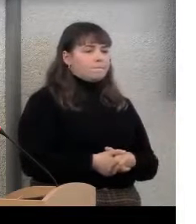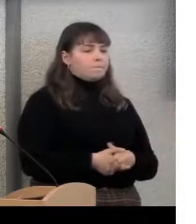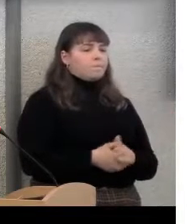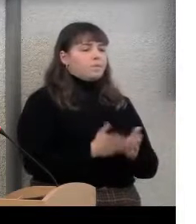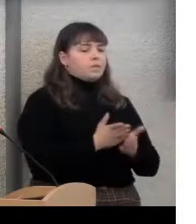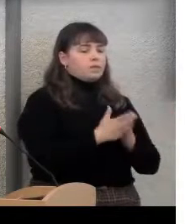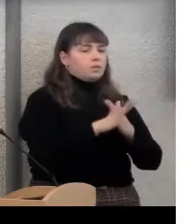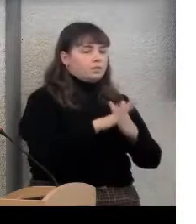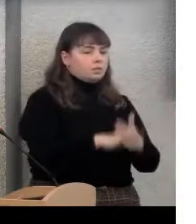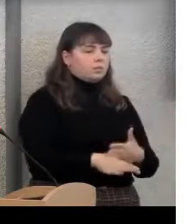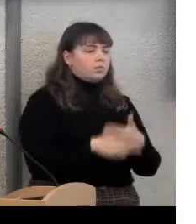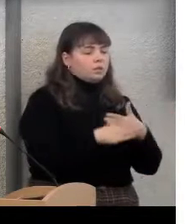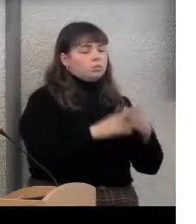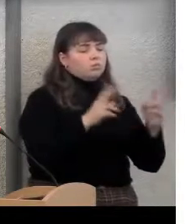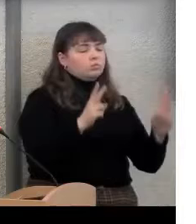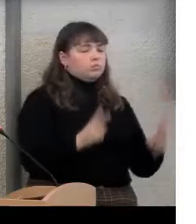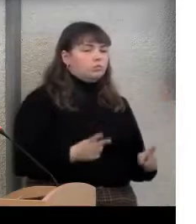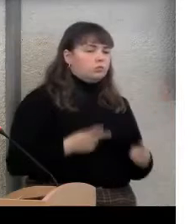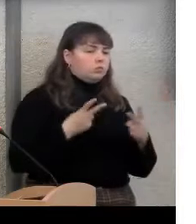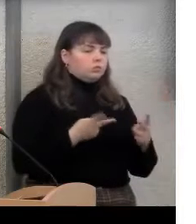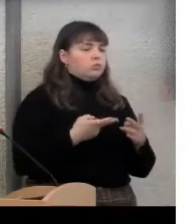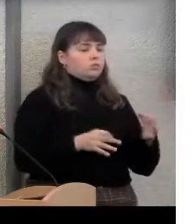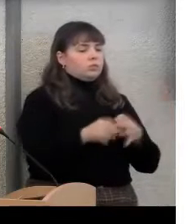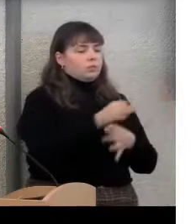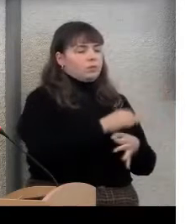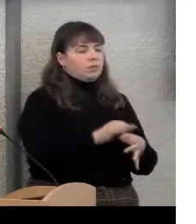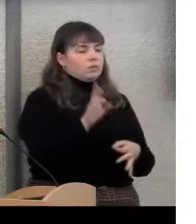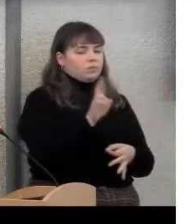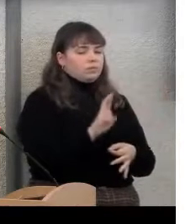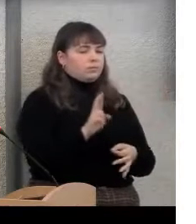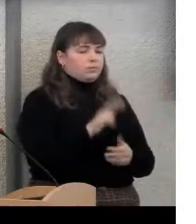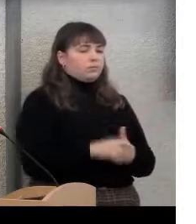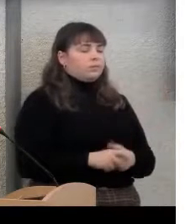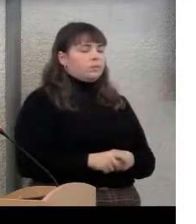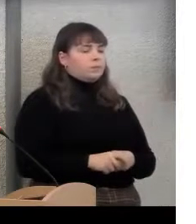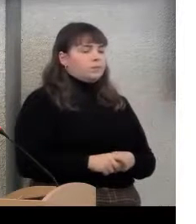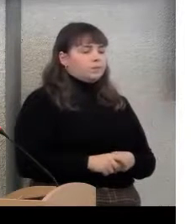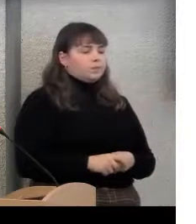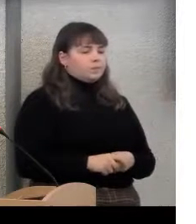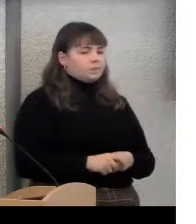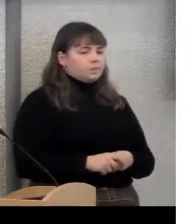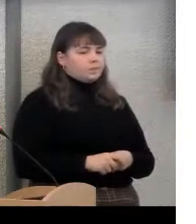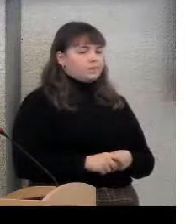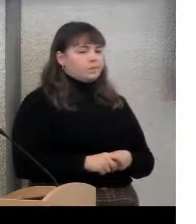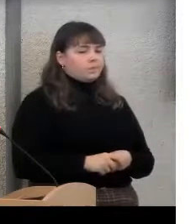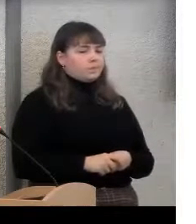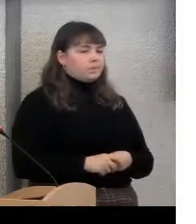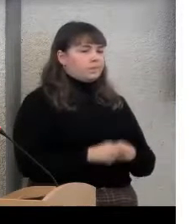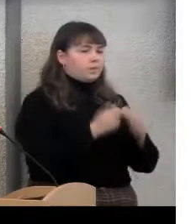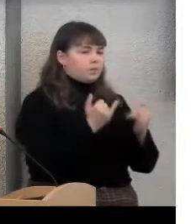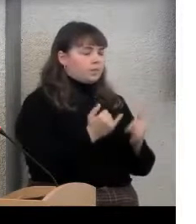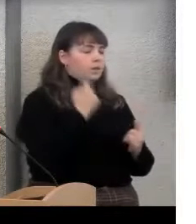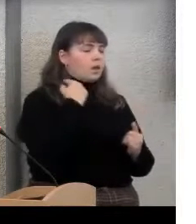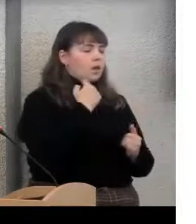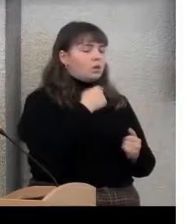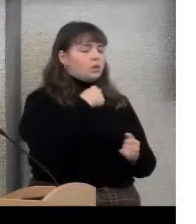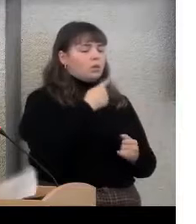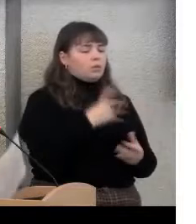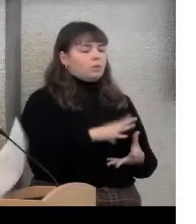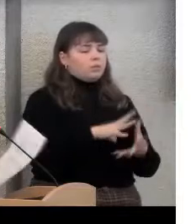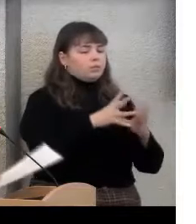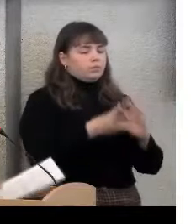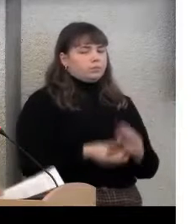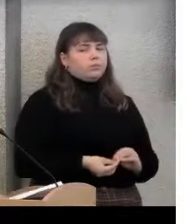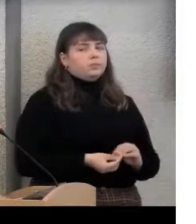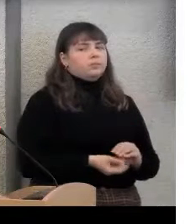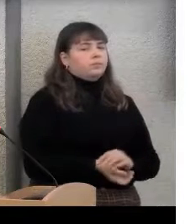leido džiaugtis šio projekto rezultatais. Taigi, now let's switch to English. So